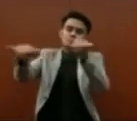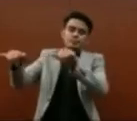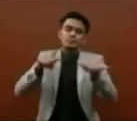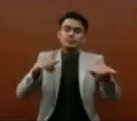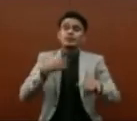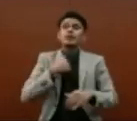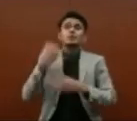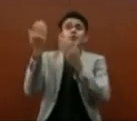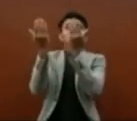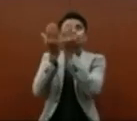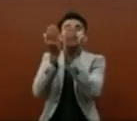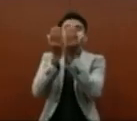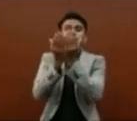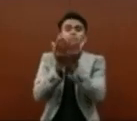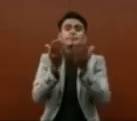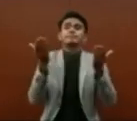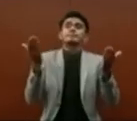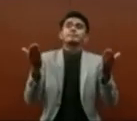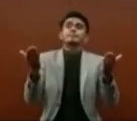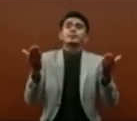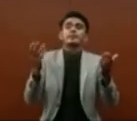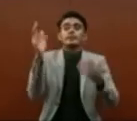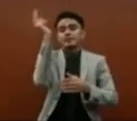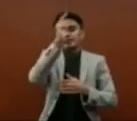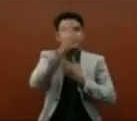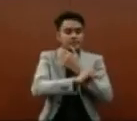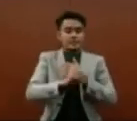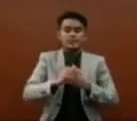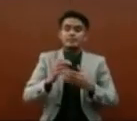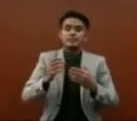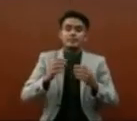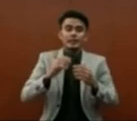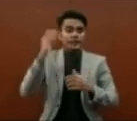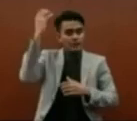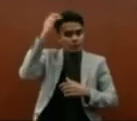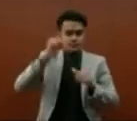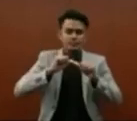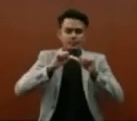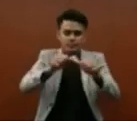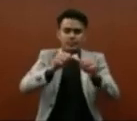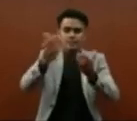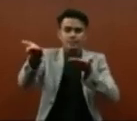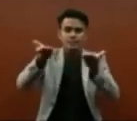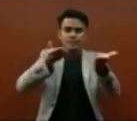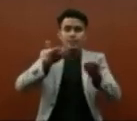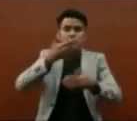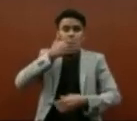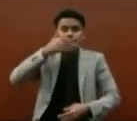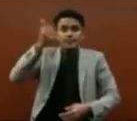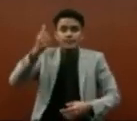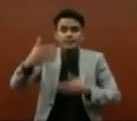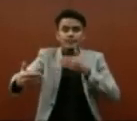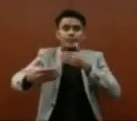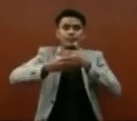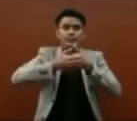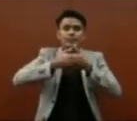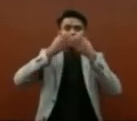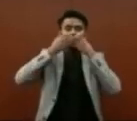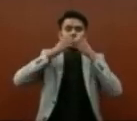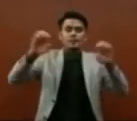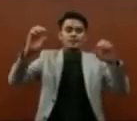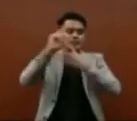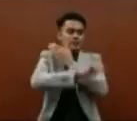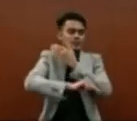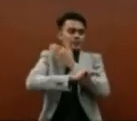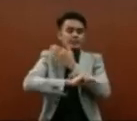kepindahannya kajian Islam Oh akan terus menumbuhkan hikmat yang terbaik untuk rakyat dan mengembalikan kegemilangan negeri